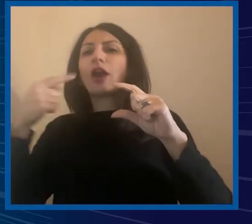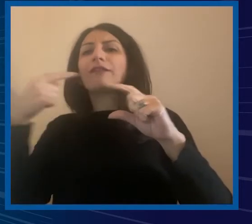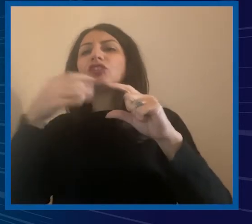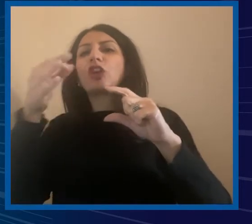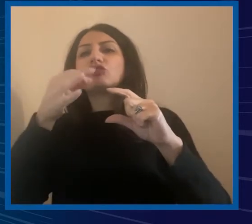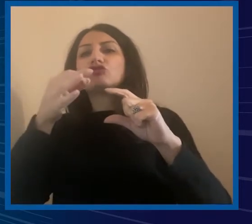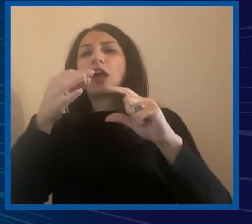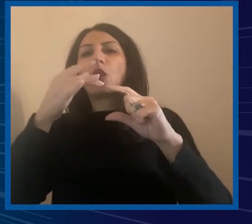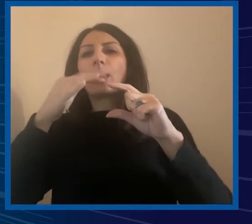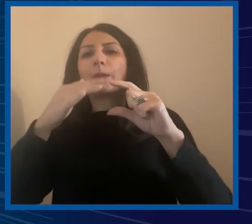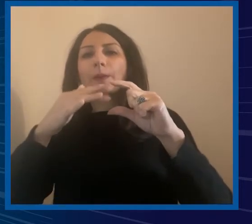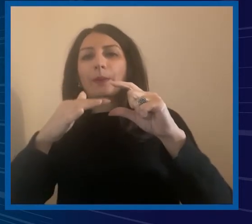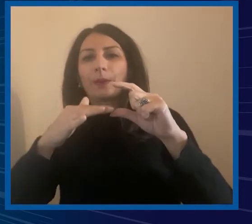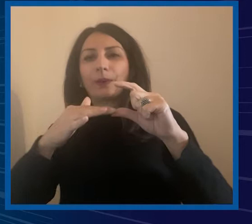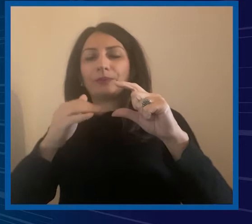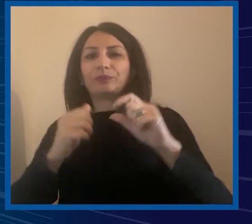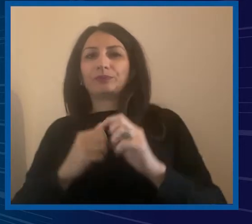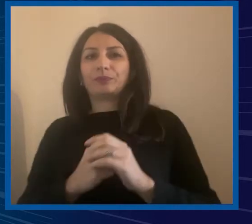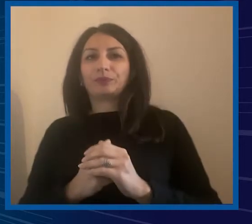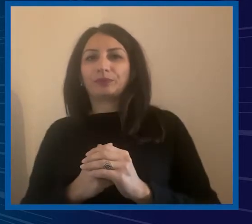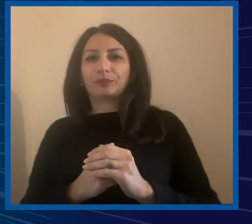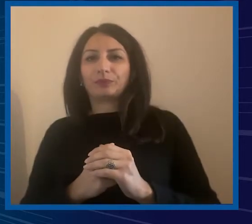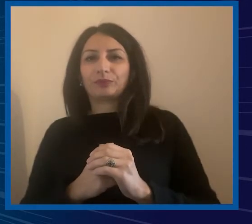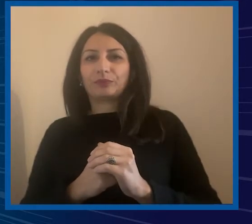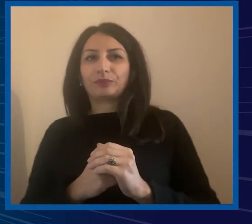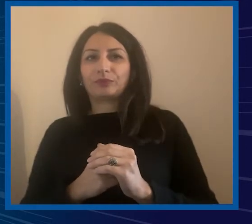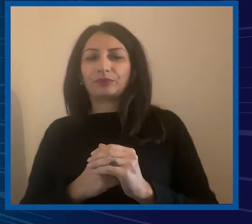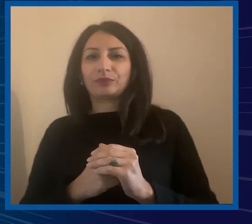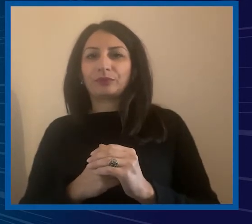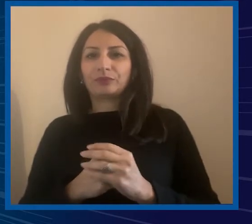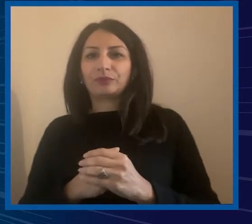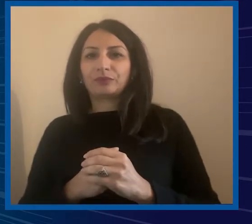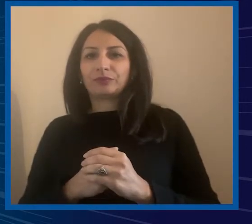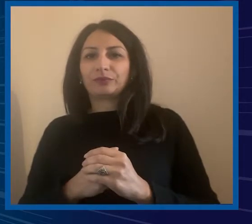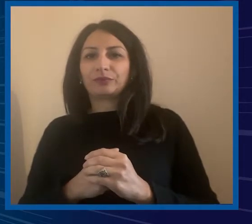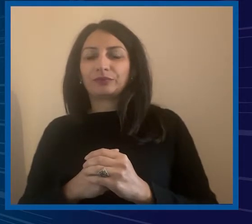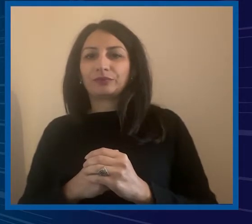della provetta, mentre le cellule si depositano sul fondo.